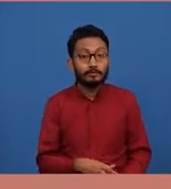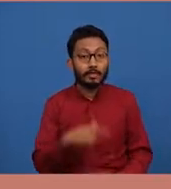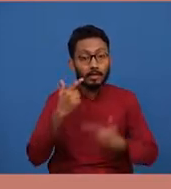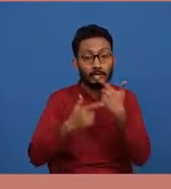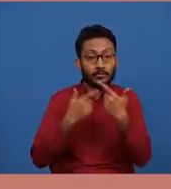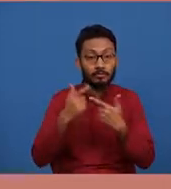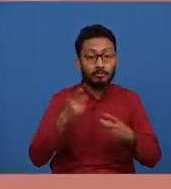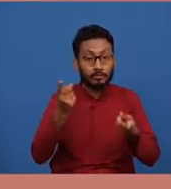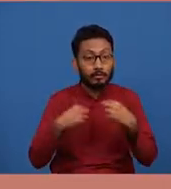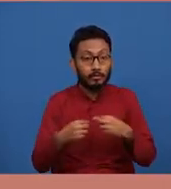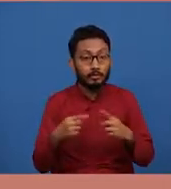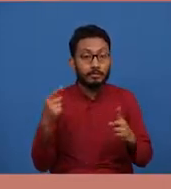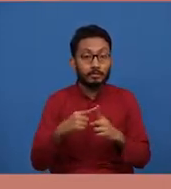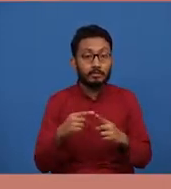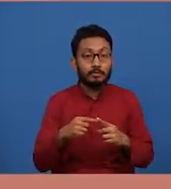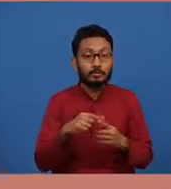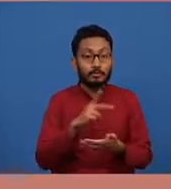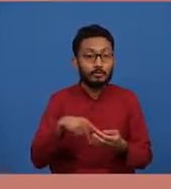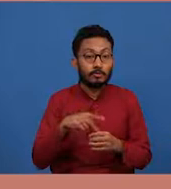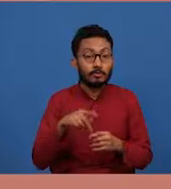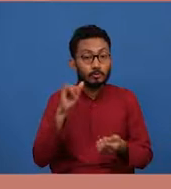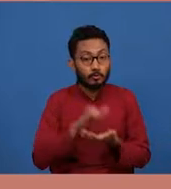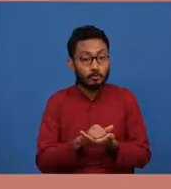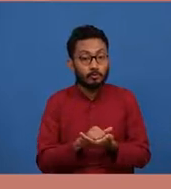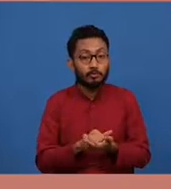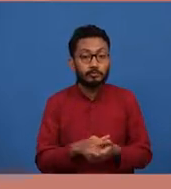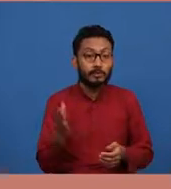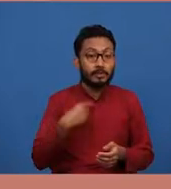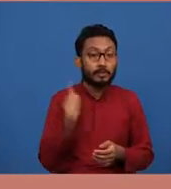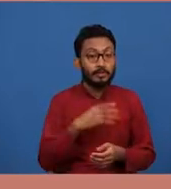itu? Mari kita cari jawapannya.